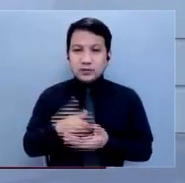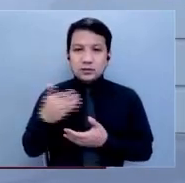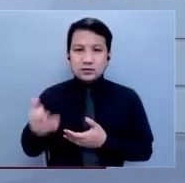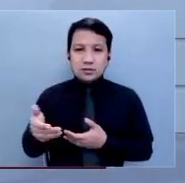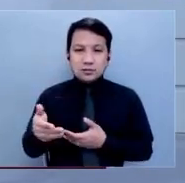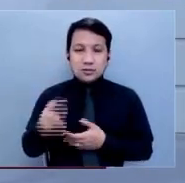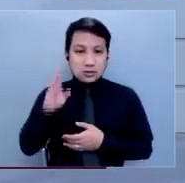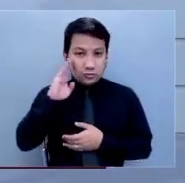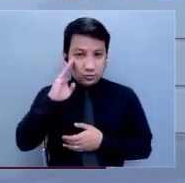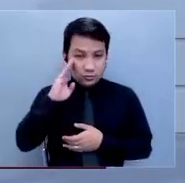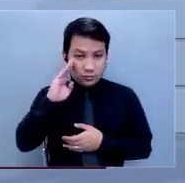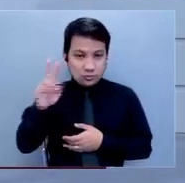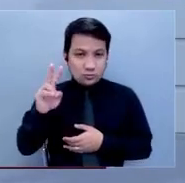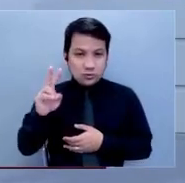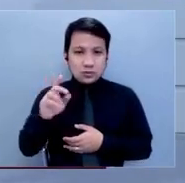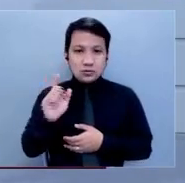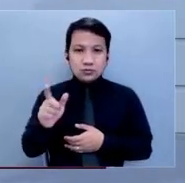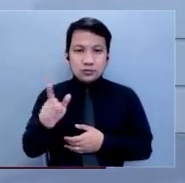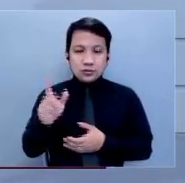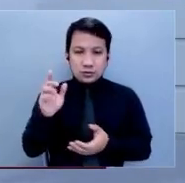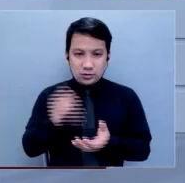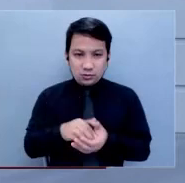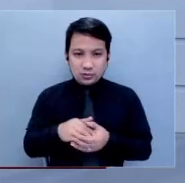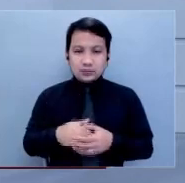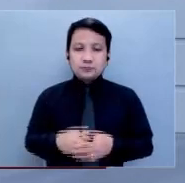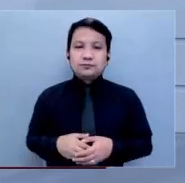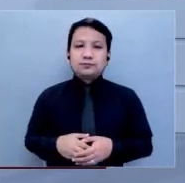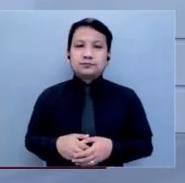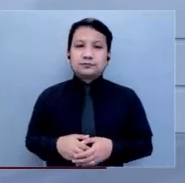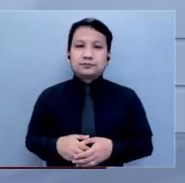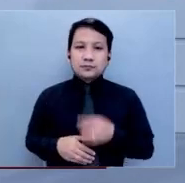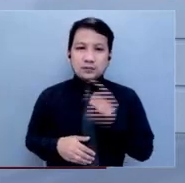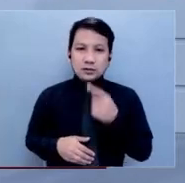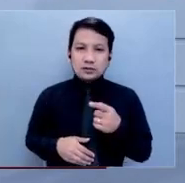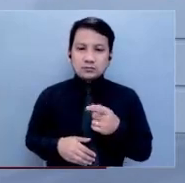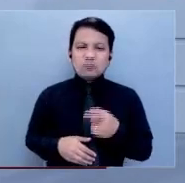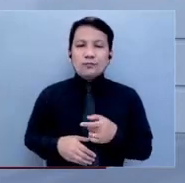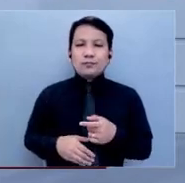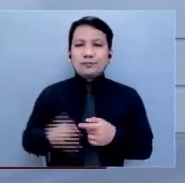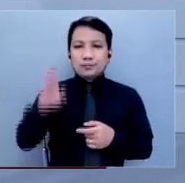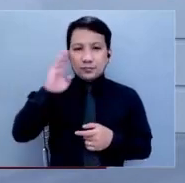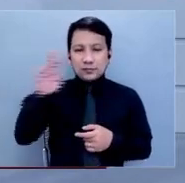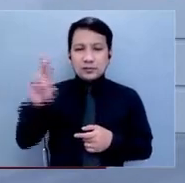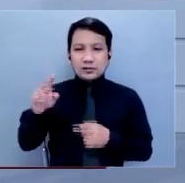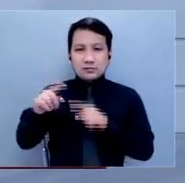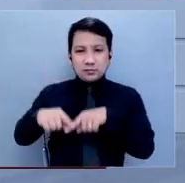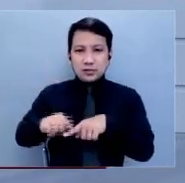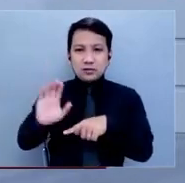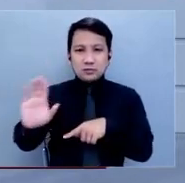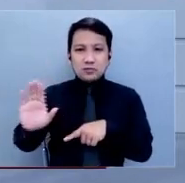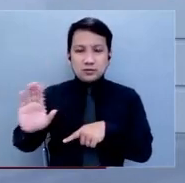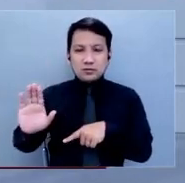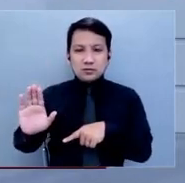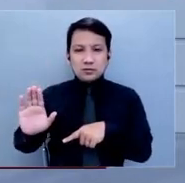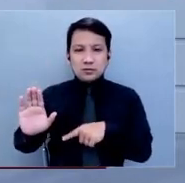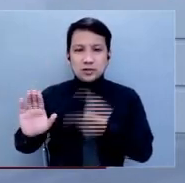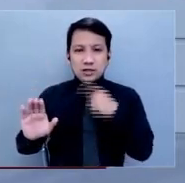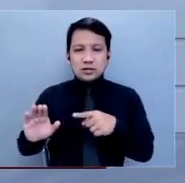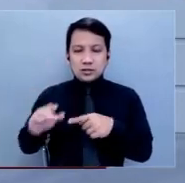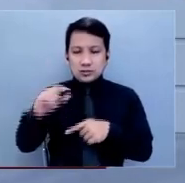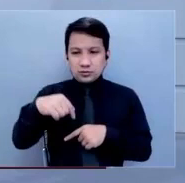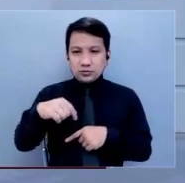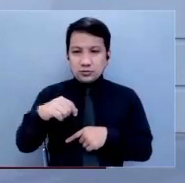Bongbong Marcos na 20,000 pesos. Yang kaso po ni Bongbong Marcos ang magiging basehan ng kanyang conviction sa Quezon City